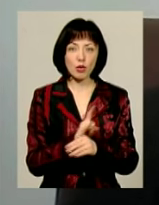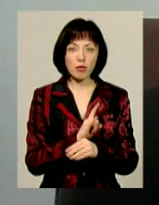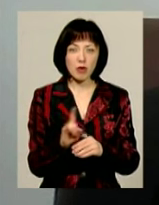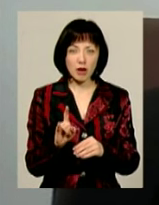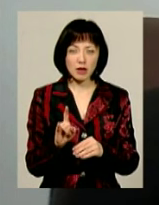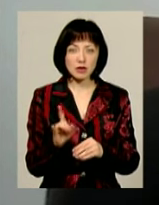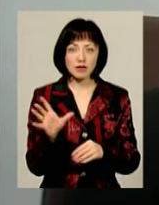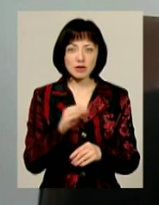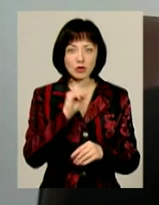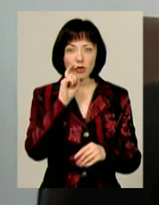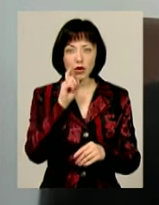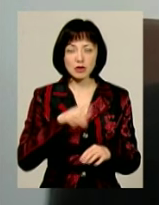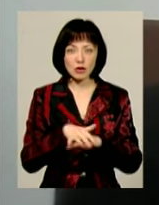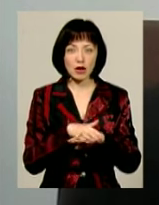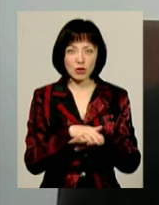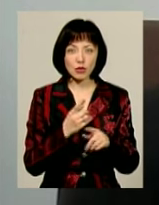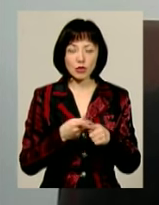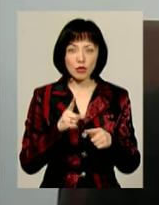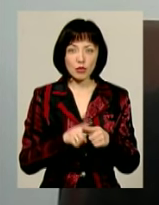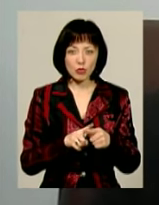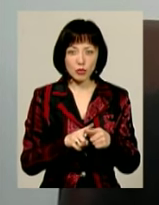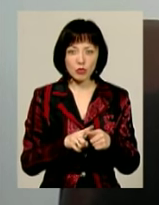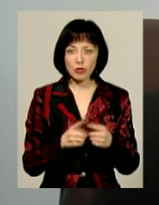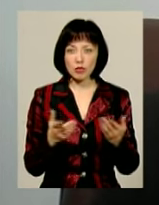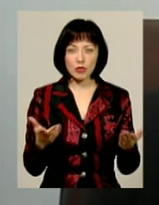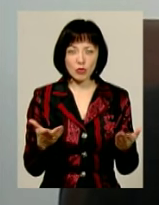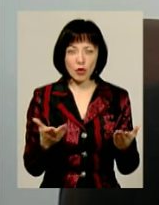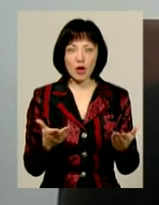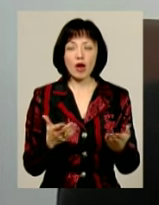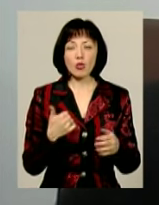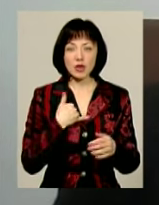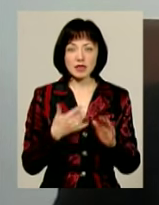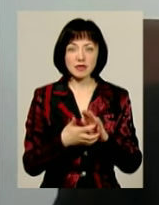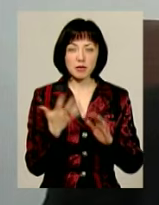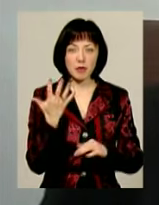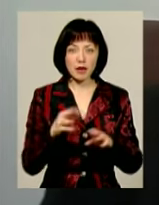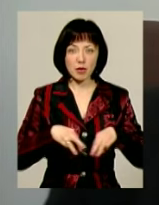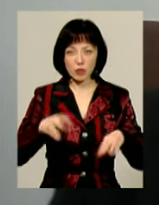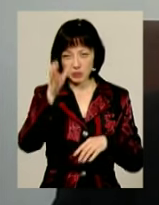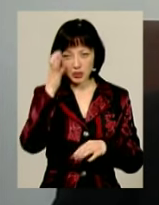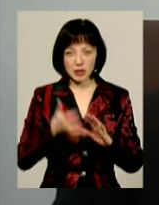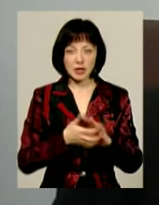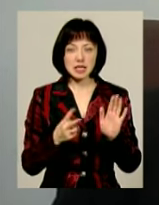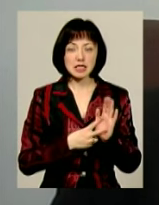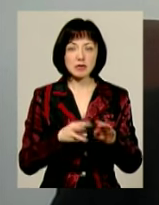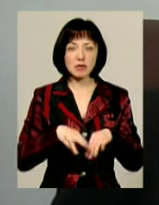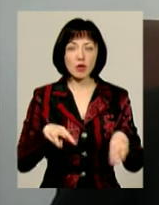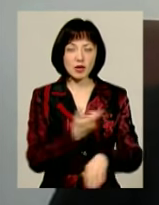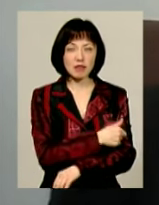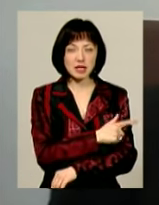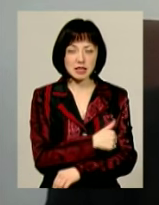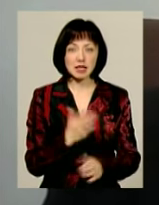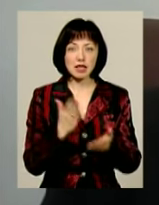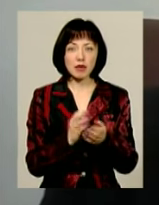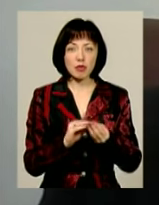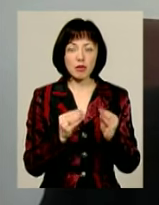всього українського народу. Тому коштів сьогодні немає. В нас є дефіцит 5 мільйонів освіти, в нас є 7 мільйонів медицини, в нас